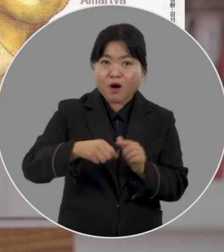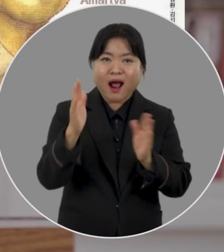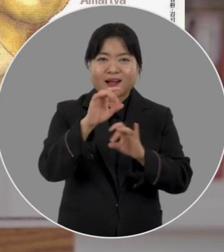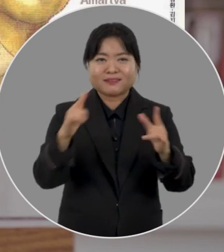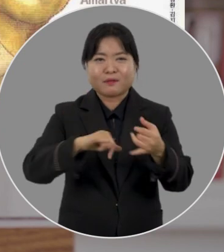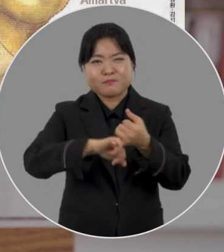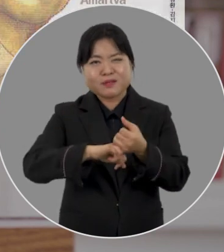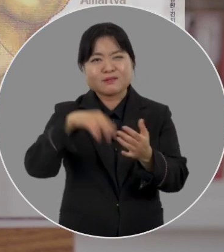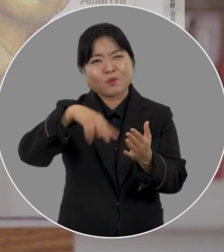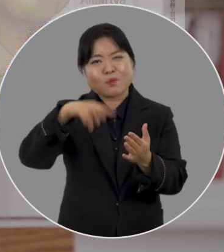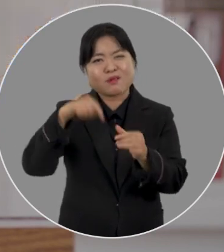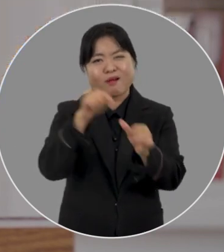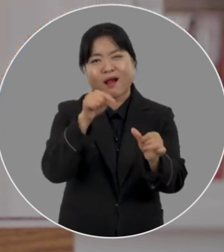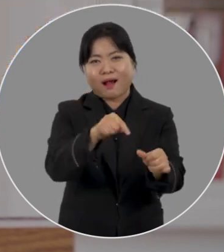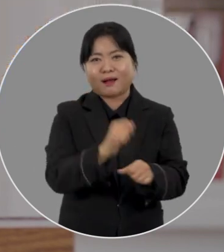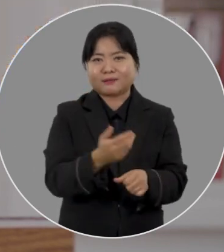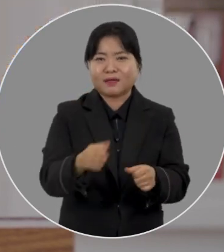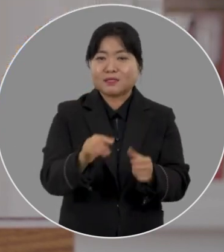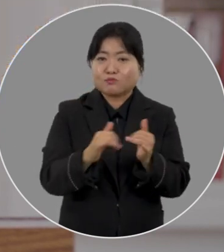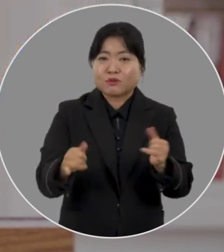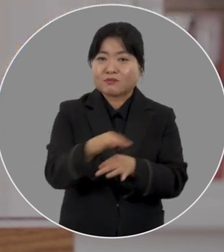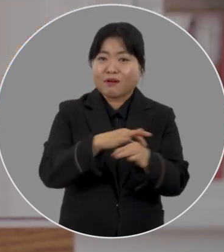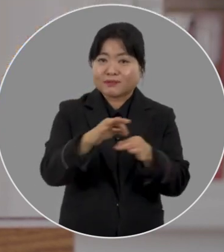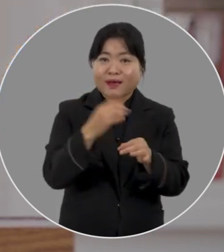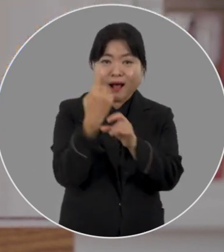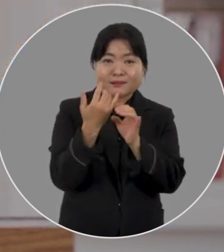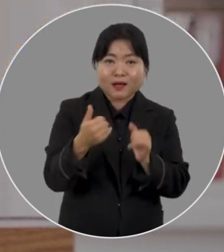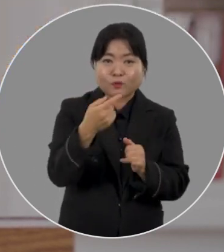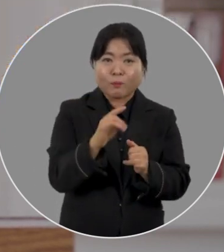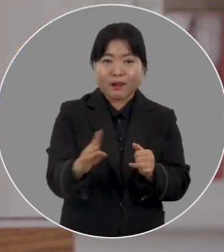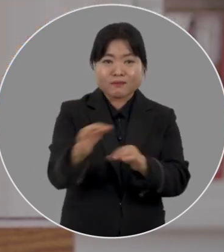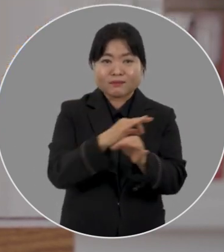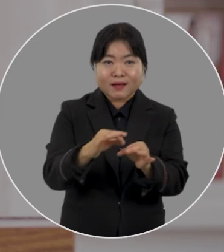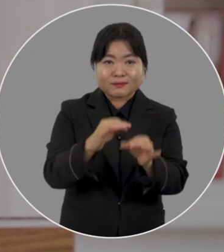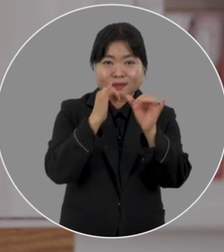필독스를 익히는데요. 이분이 경제학자죠. 노벨 경제학상을 받으신 분인데